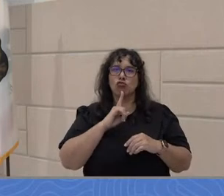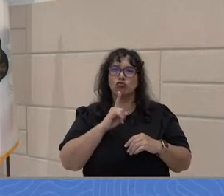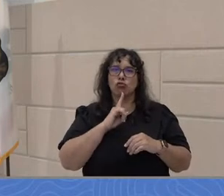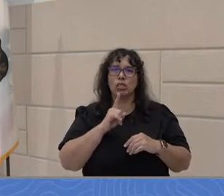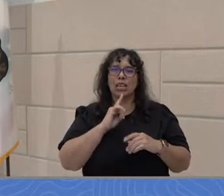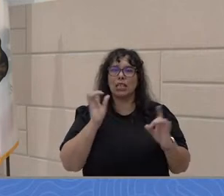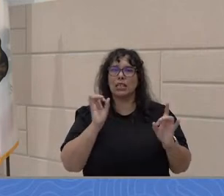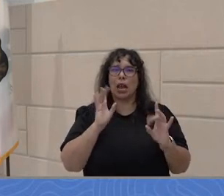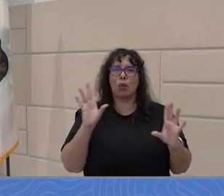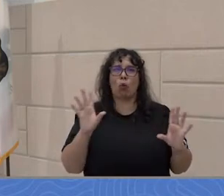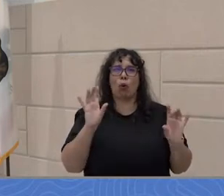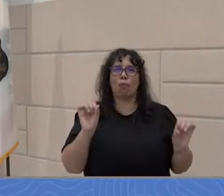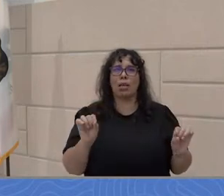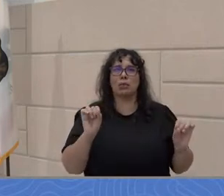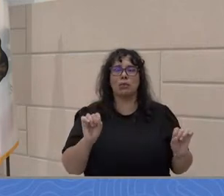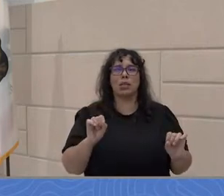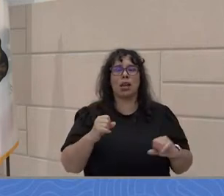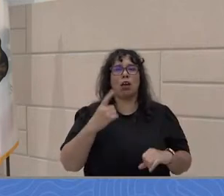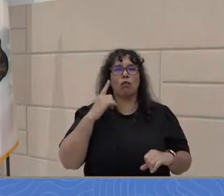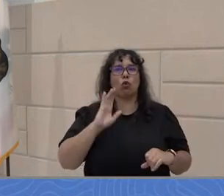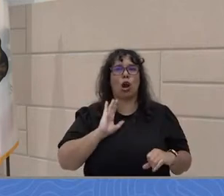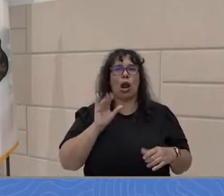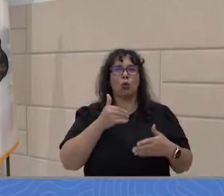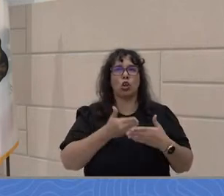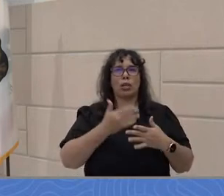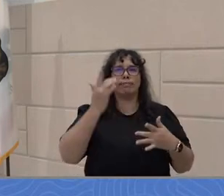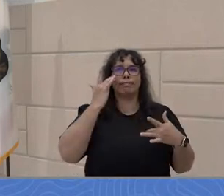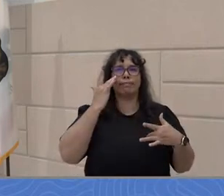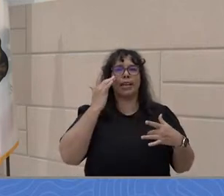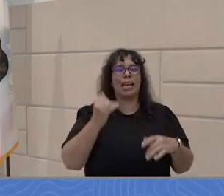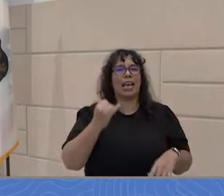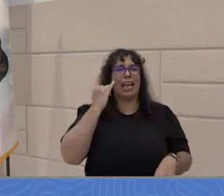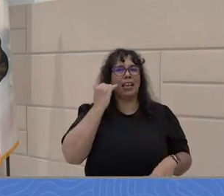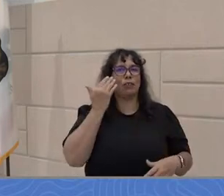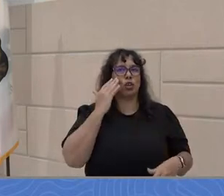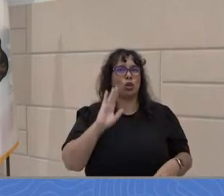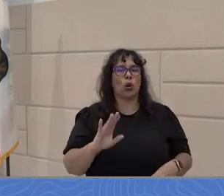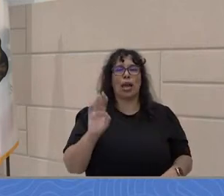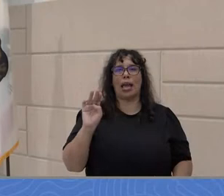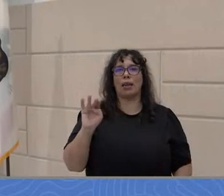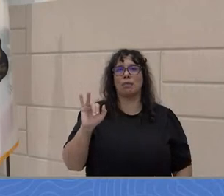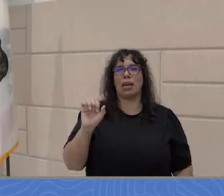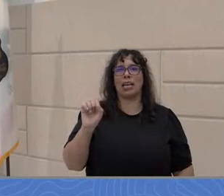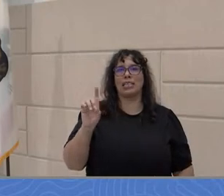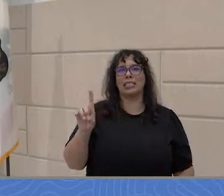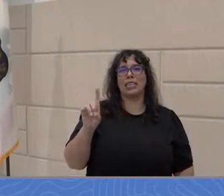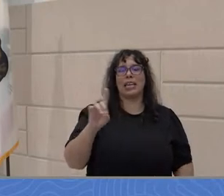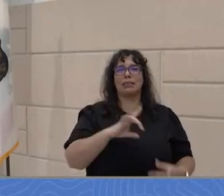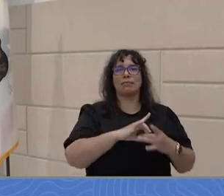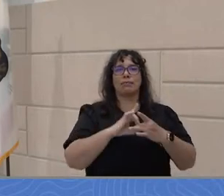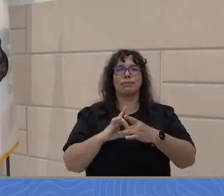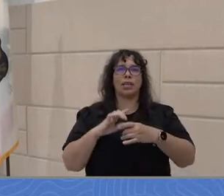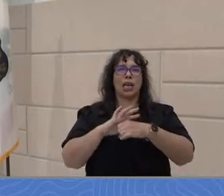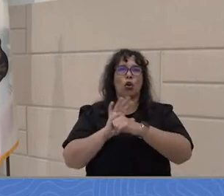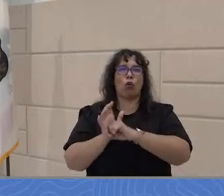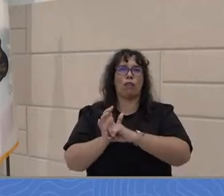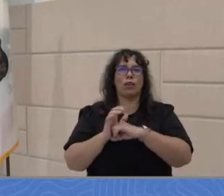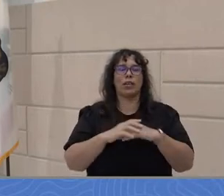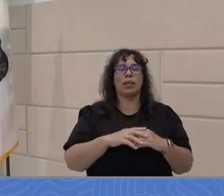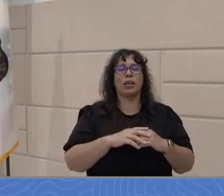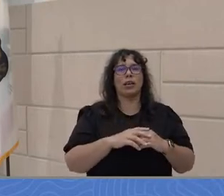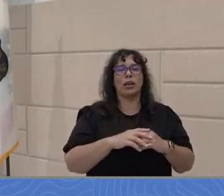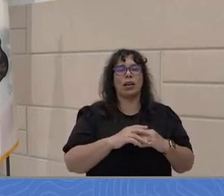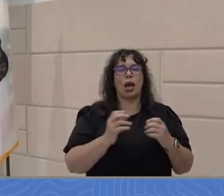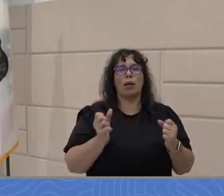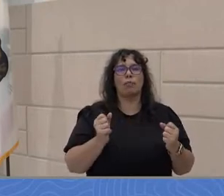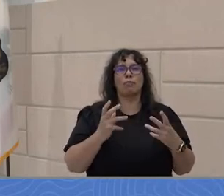ជំងឺហ្នឹងគឺថា MISC ហ្នឹងគឺវាធ្ងន់ធ្ងរណាស់សម្រាប់កូនស្រីរបស់គាត់ជំងឺហ្នឹងវាតាក់នង